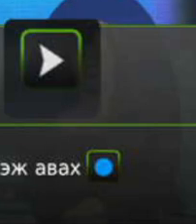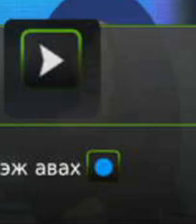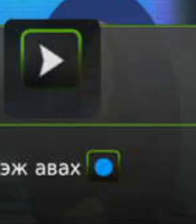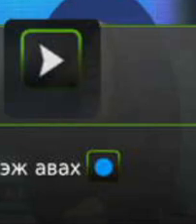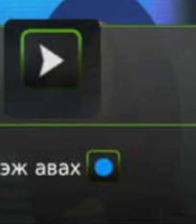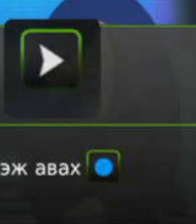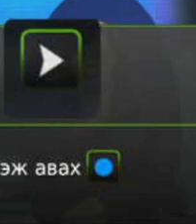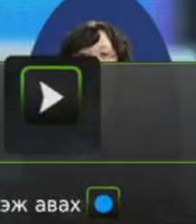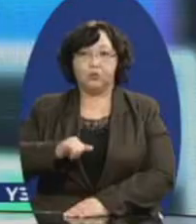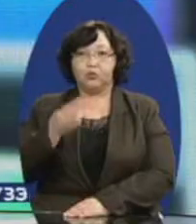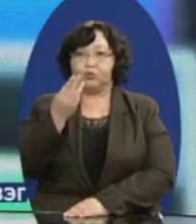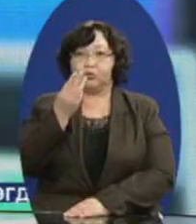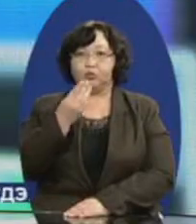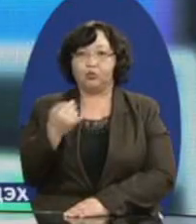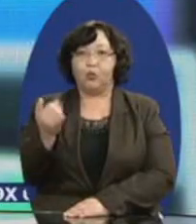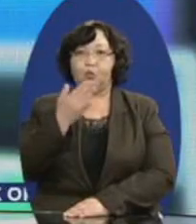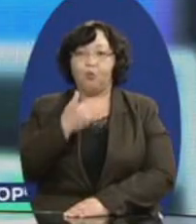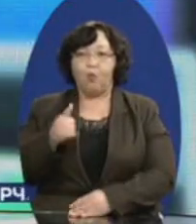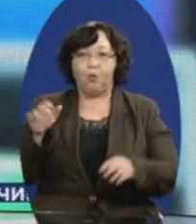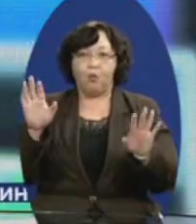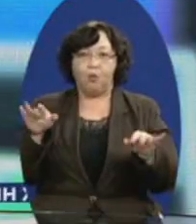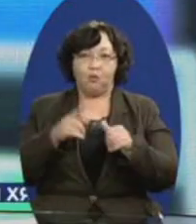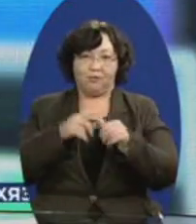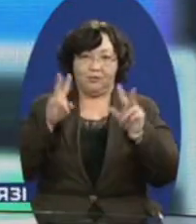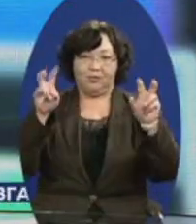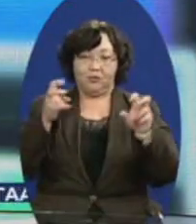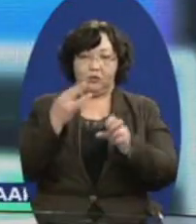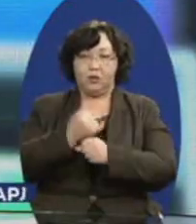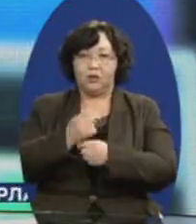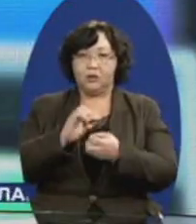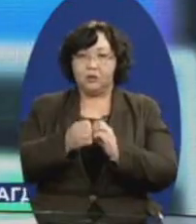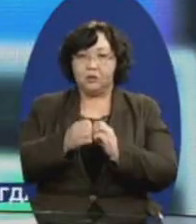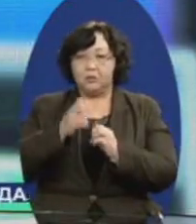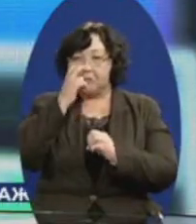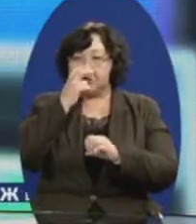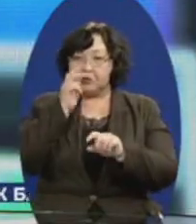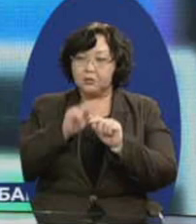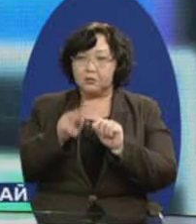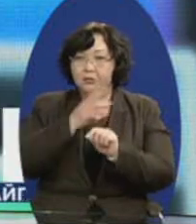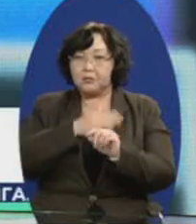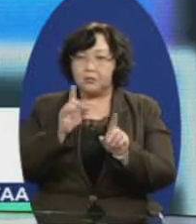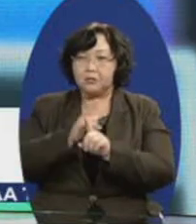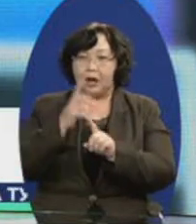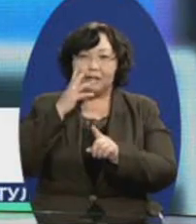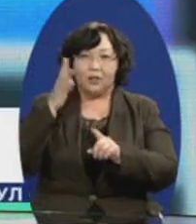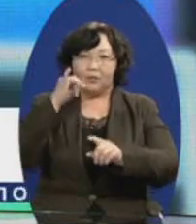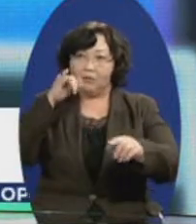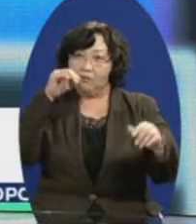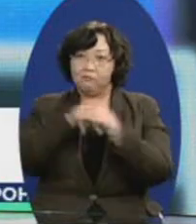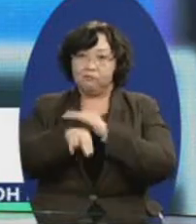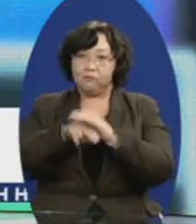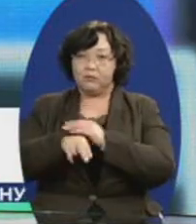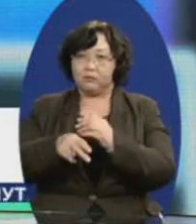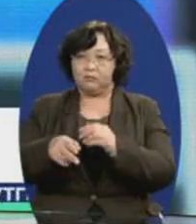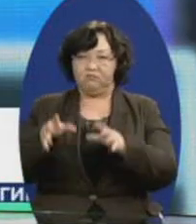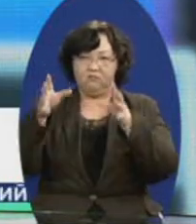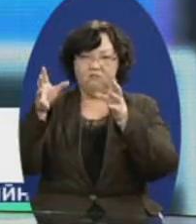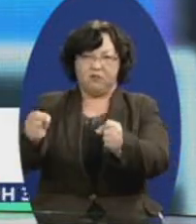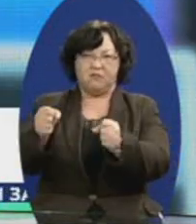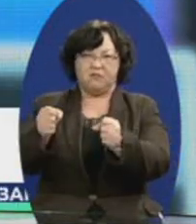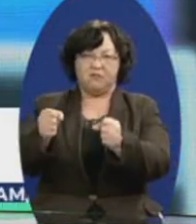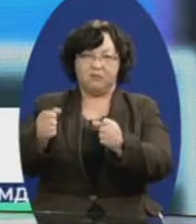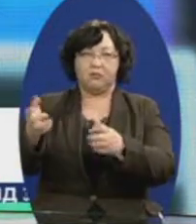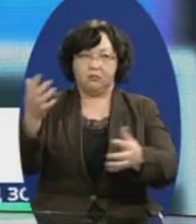Улс шувуу ажиллагааг идэвхтэй үргэлжлүүлж байгаа. Мөрдөн шалгах ажиллагаанаас оргон зайлсан хүмүүсийг гадаад улсаас авчирч шүүх ажиллагааг хэвээ явуулах